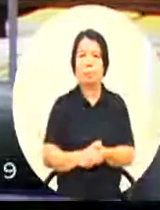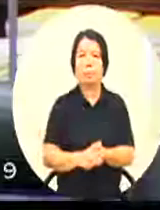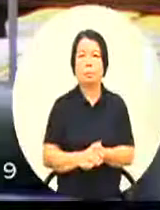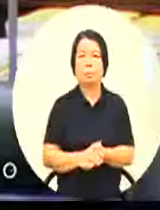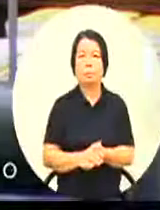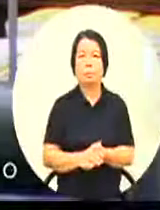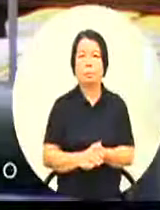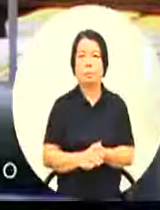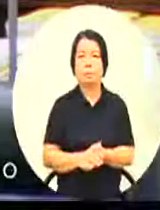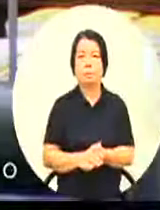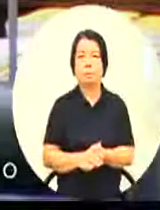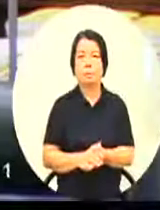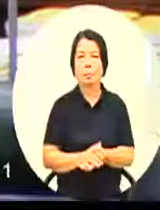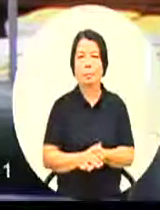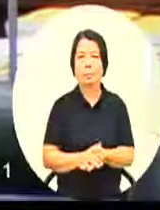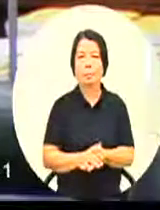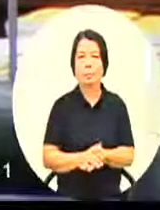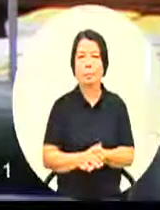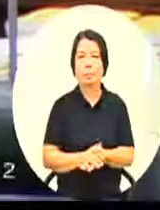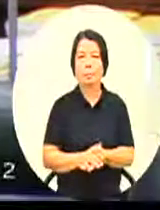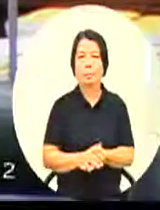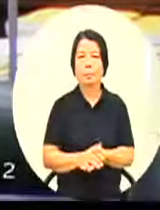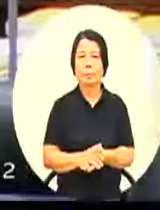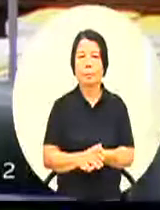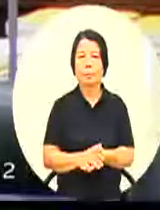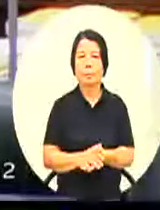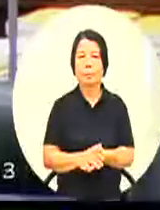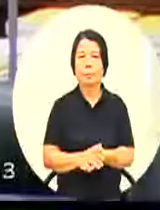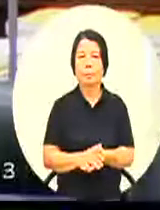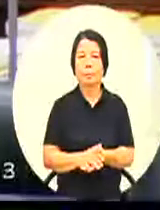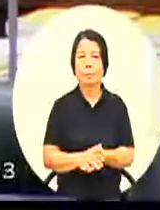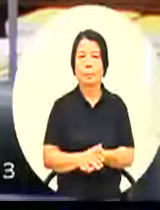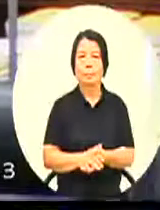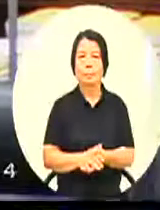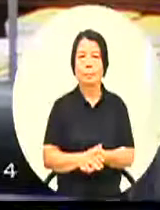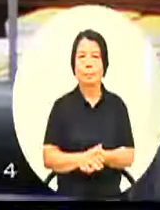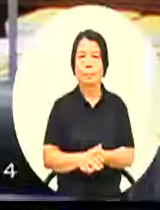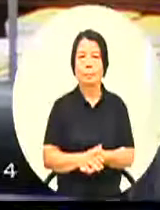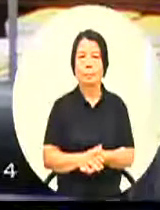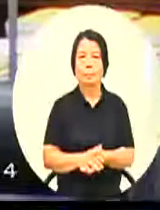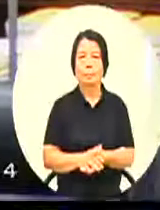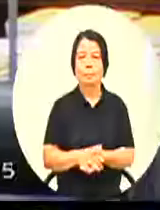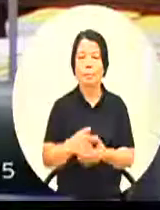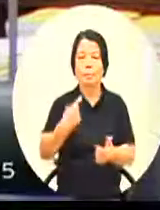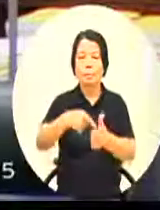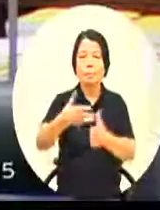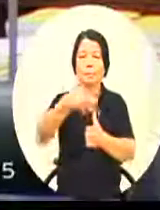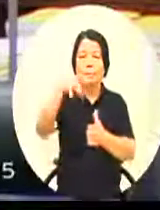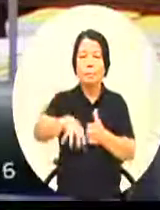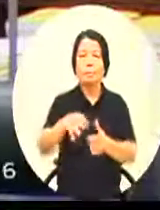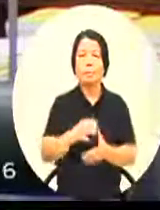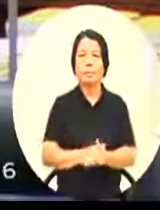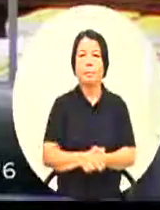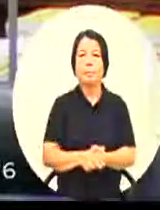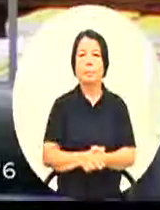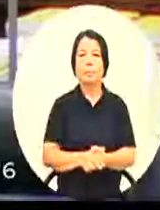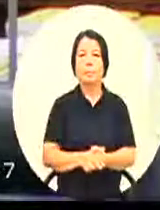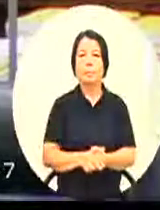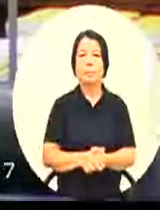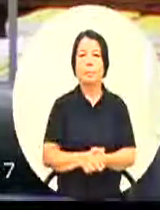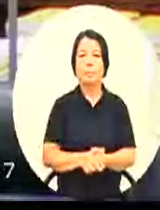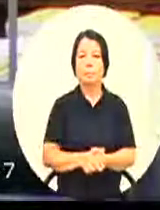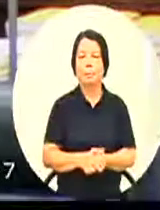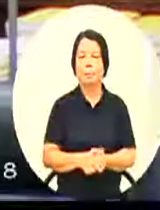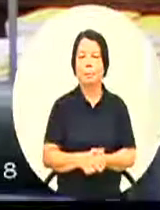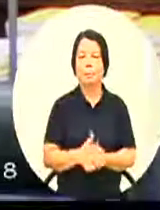谢。那个我们的、哦、我刚刚看了这一本、哦、我们的那个教育局这一本，那个真的